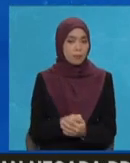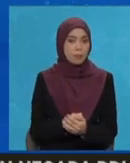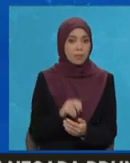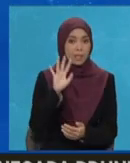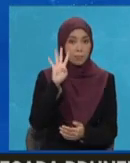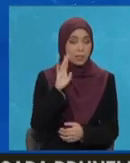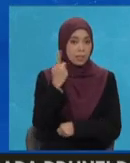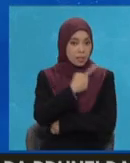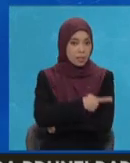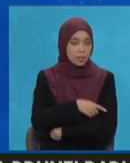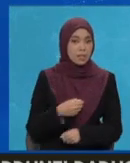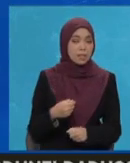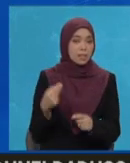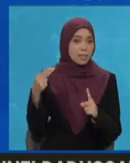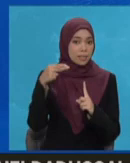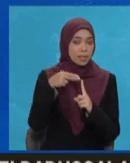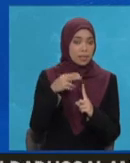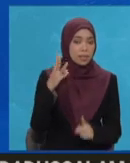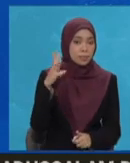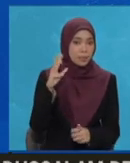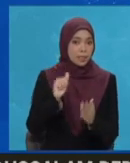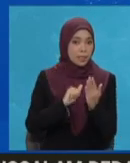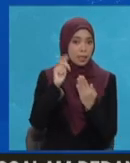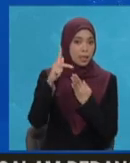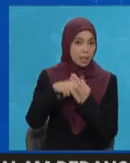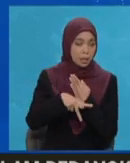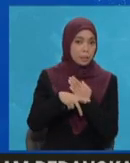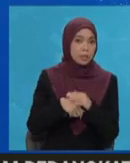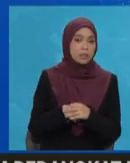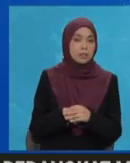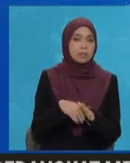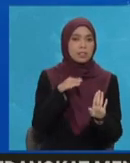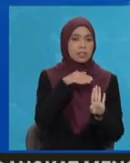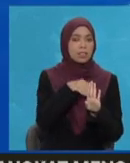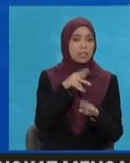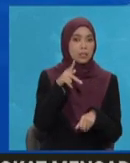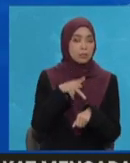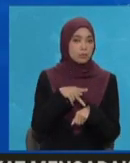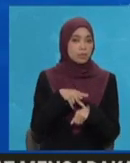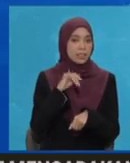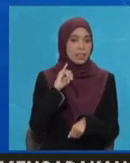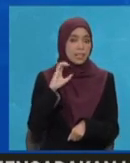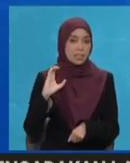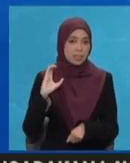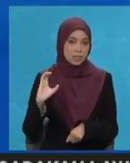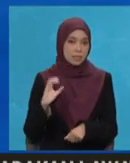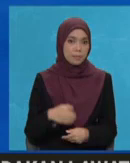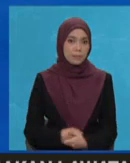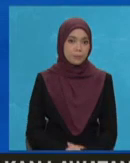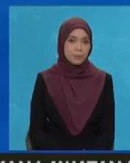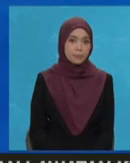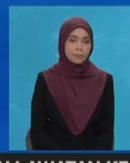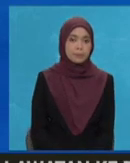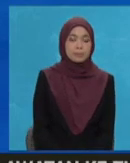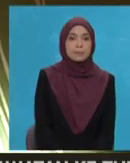4 hari sehingga 16 April 2023 acara-anjuran di eventsco itu diadakan di pusat perdagangan antar bangsa brankas